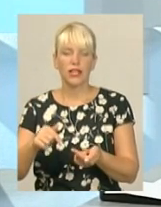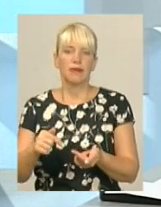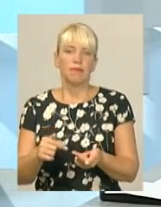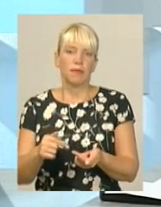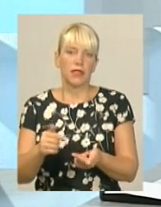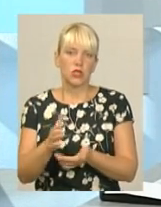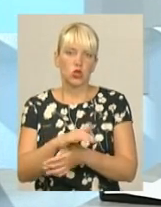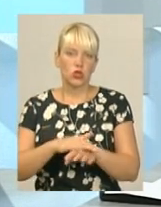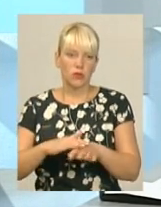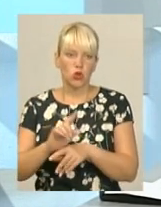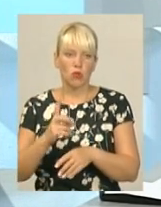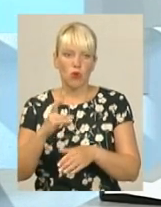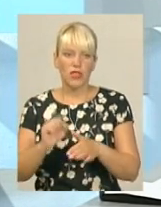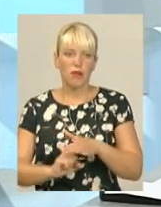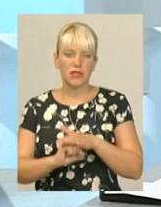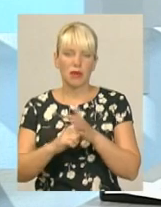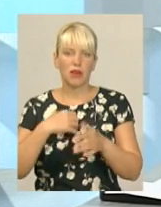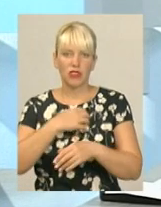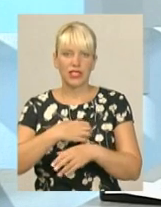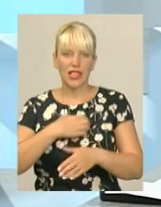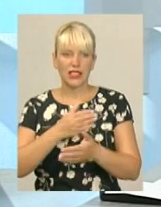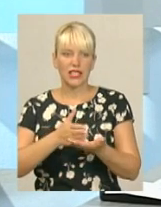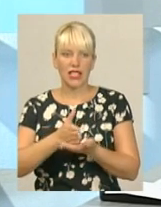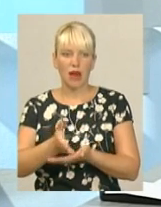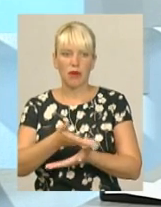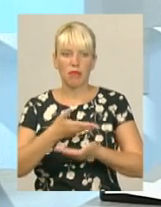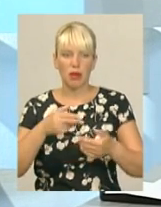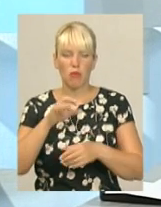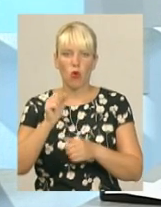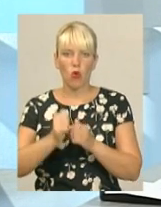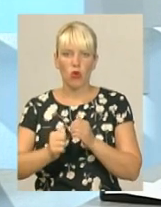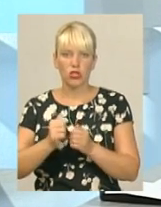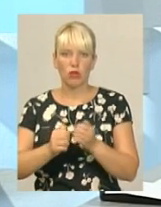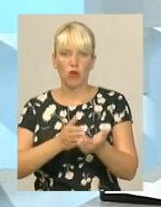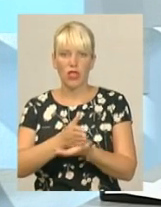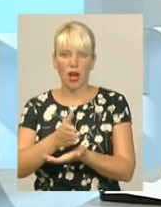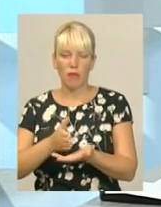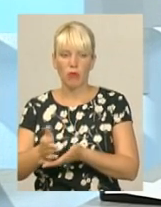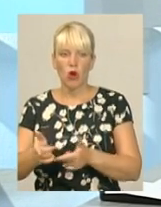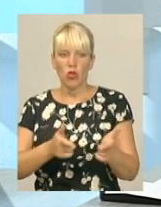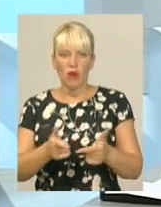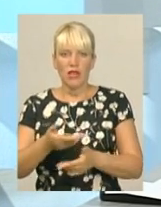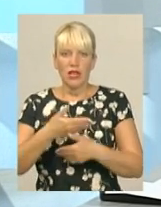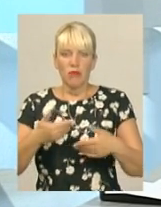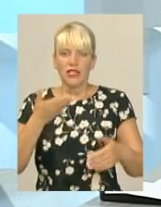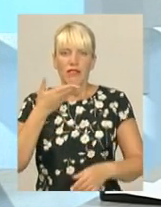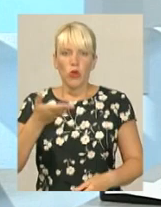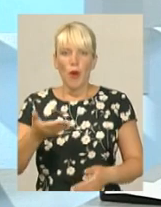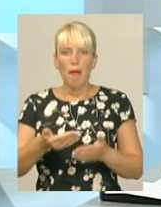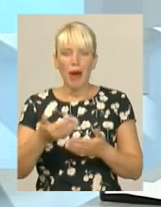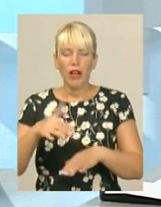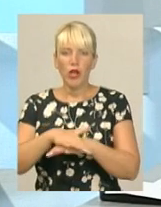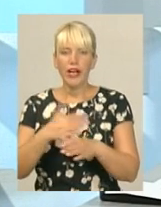на підставі вказаних пріоритетних напрямків ми по кожному напрямку готові і ми звітуємо перед громадою, які в